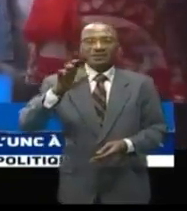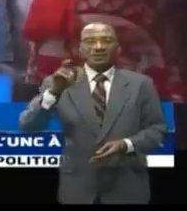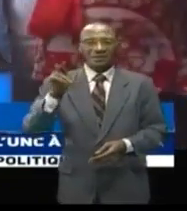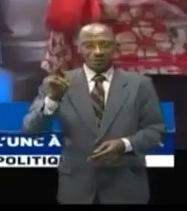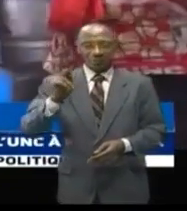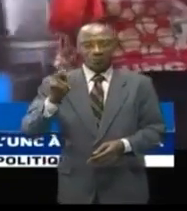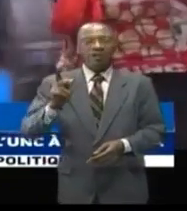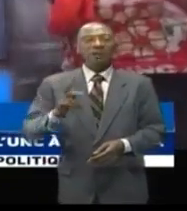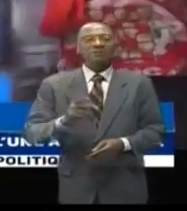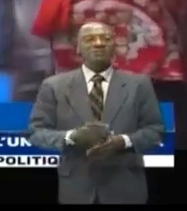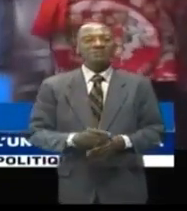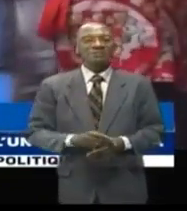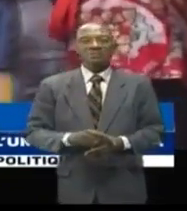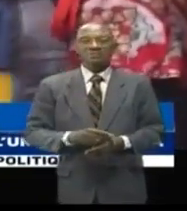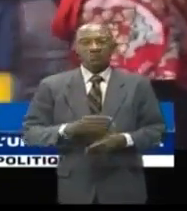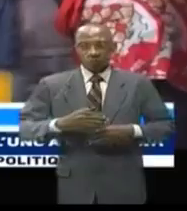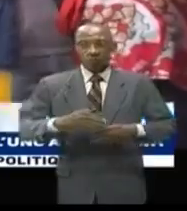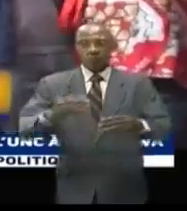cérémonie